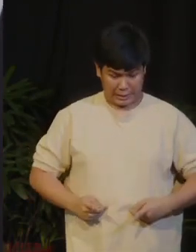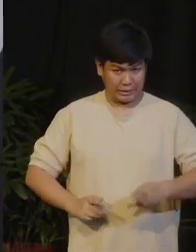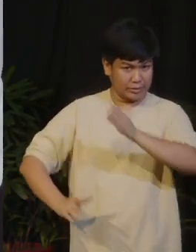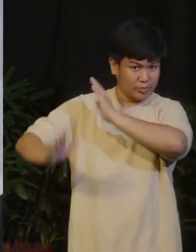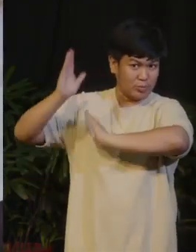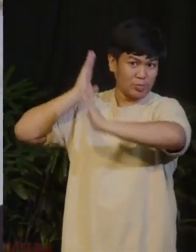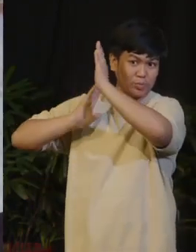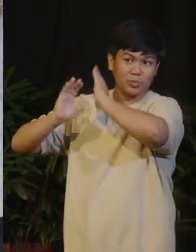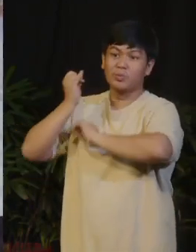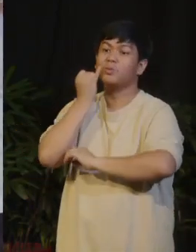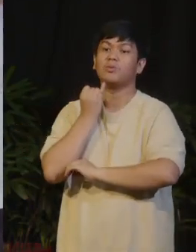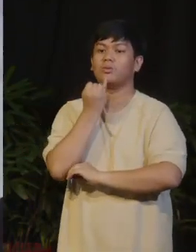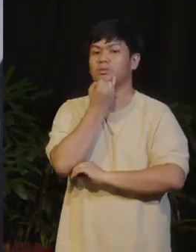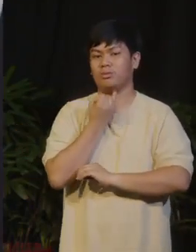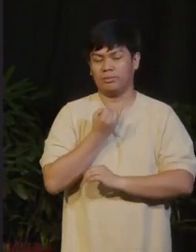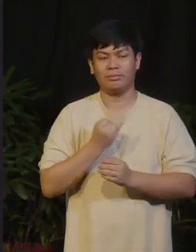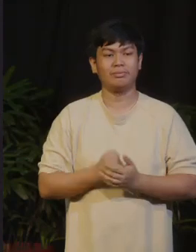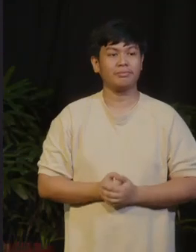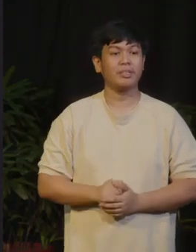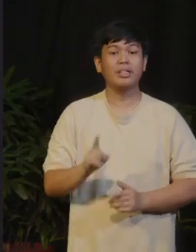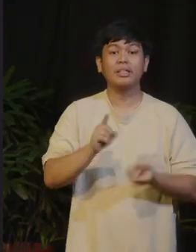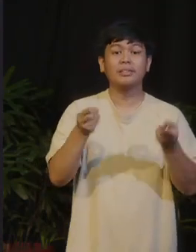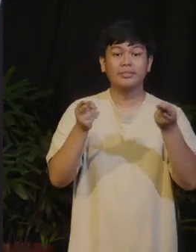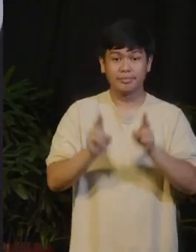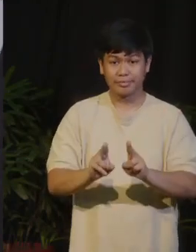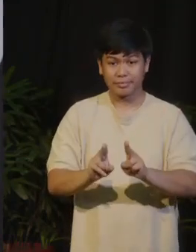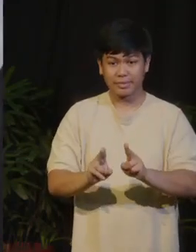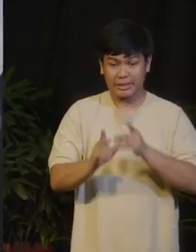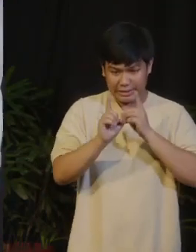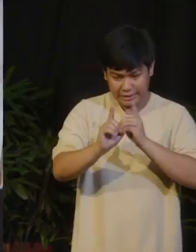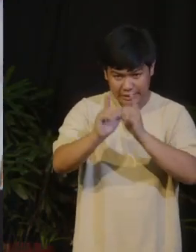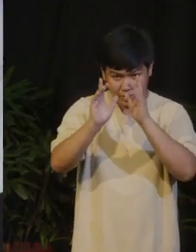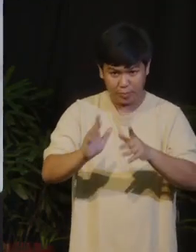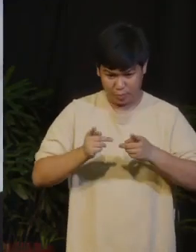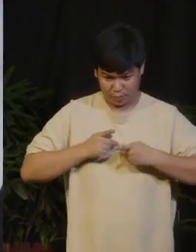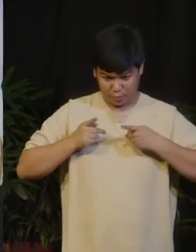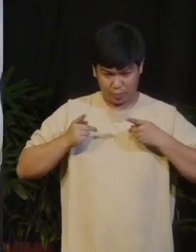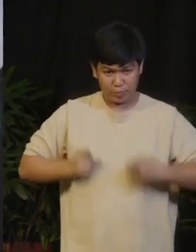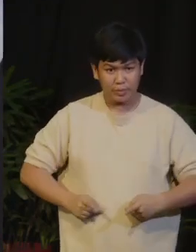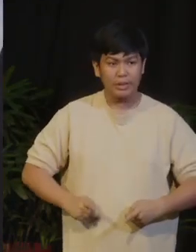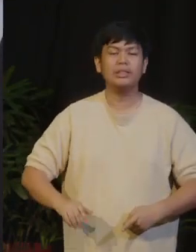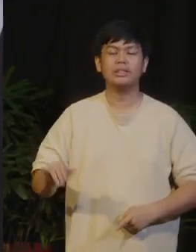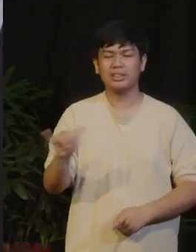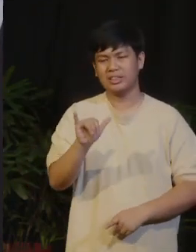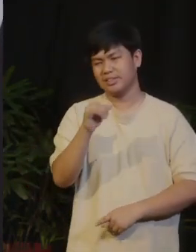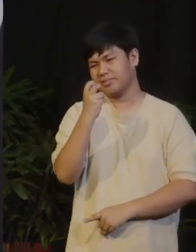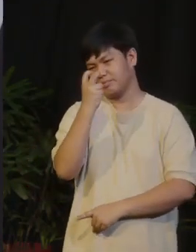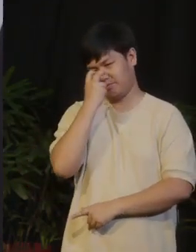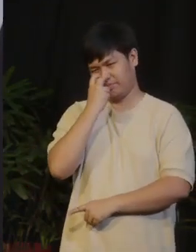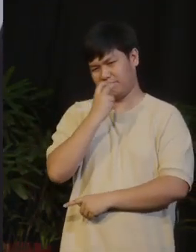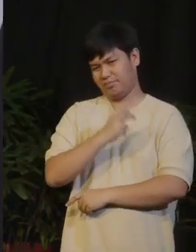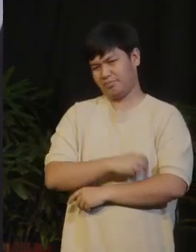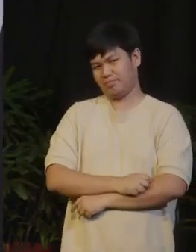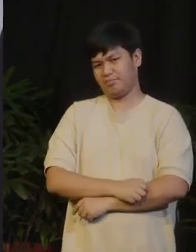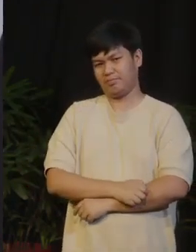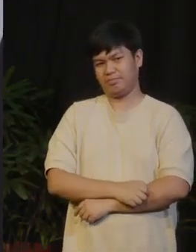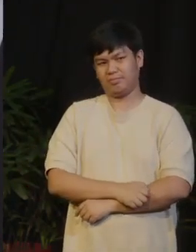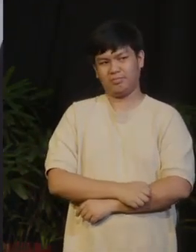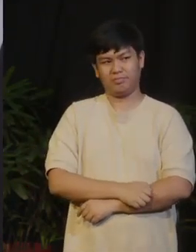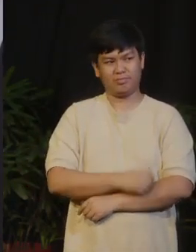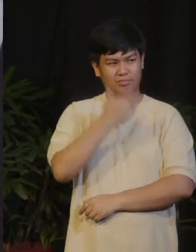na ang mga sumusunod at nakikinig sa kanila ay maging bulag din sa tamang pakikitungo sa isa't